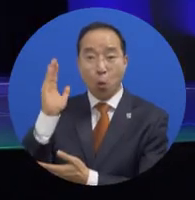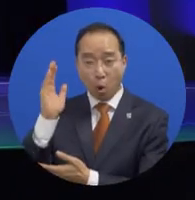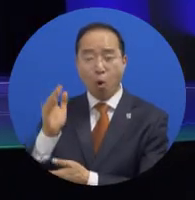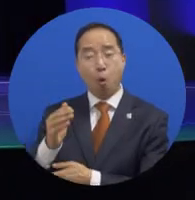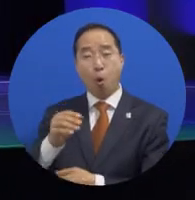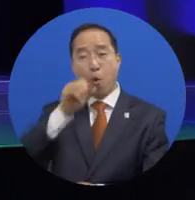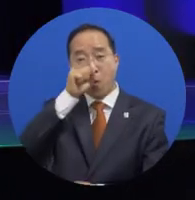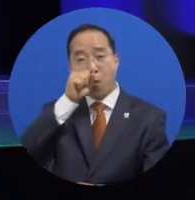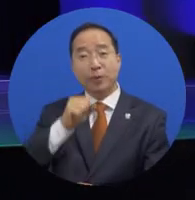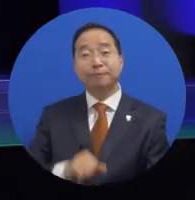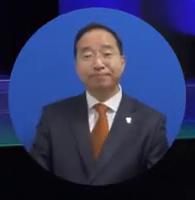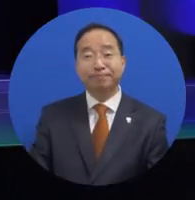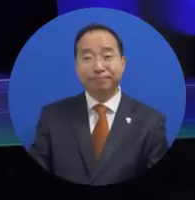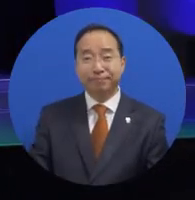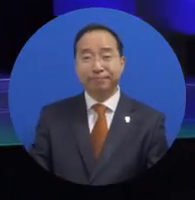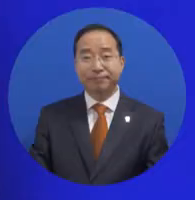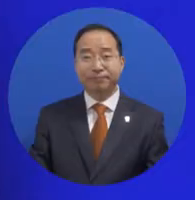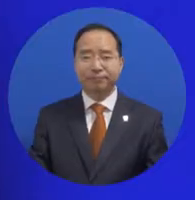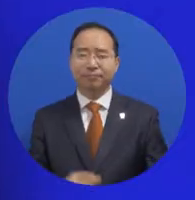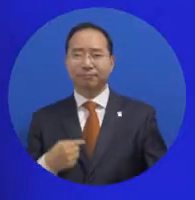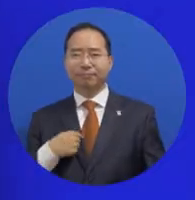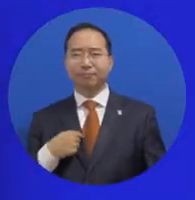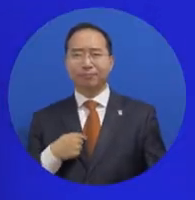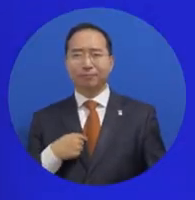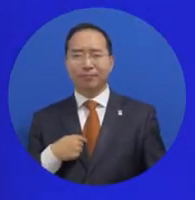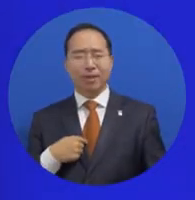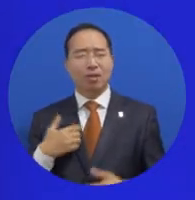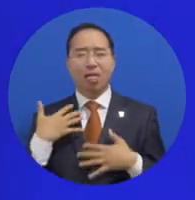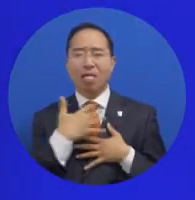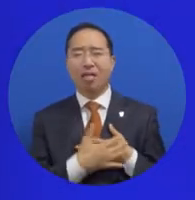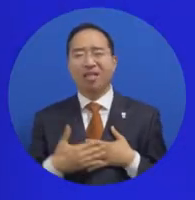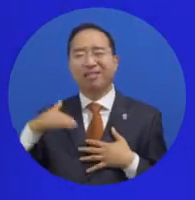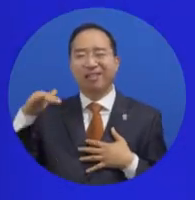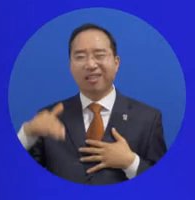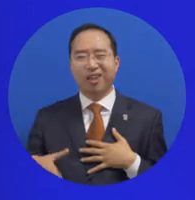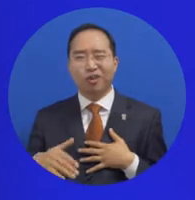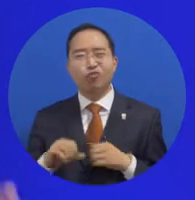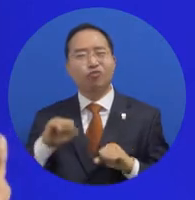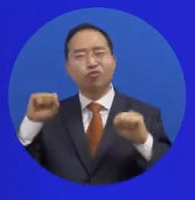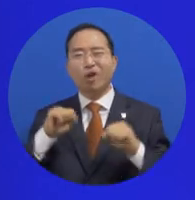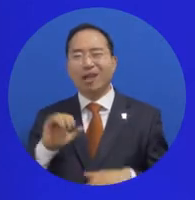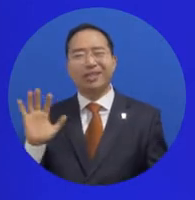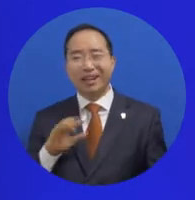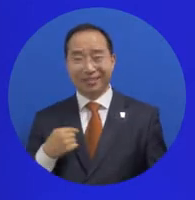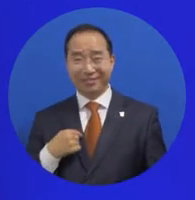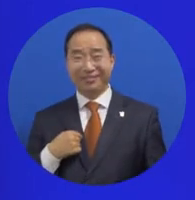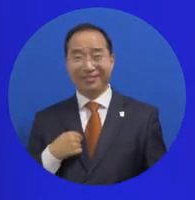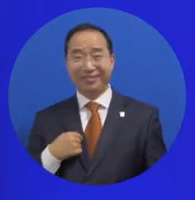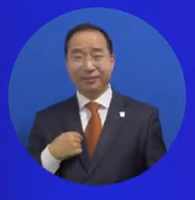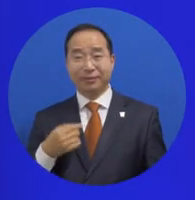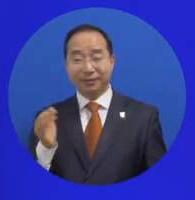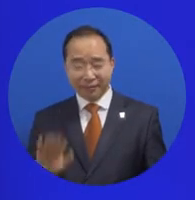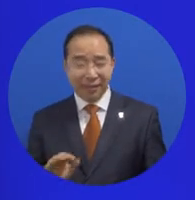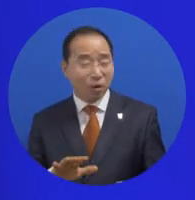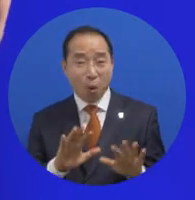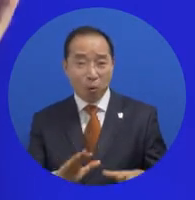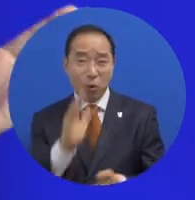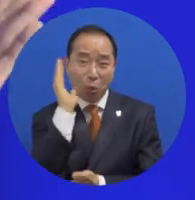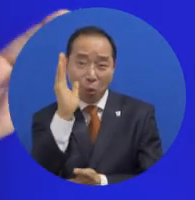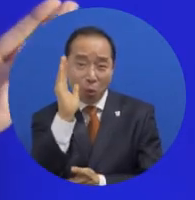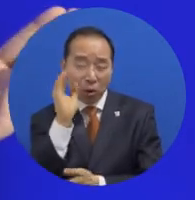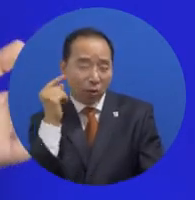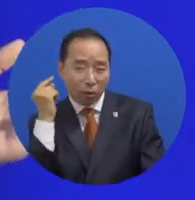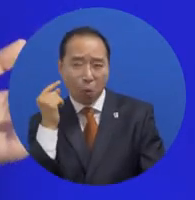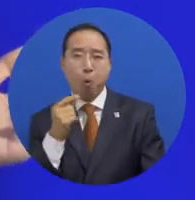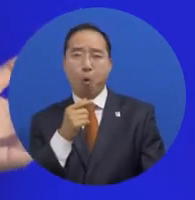오늘 강연 정말 잘 들었습니다. 감사합니다. 사실 저도 정말 저질 체력이고 운동 진짜 안 하거든요. 그런데도